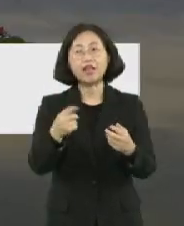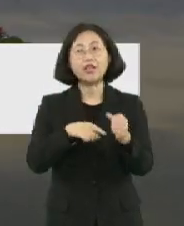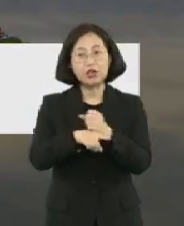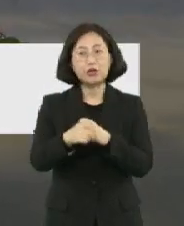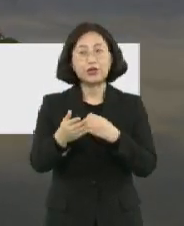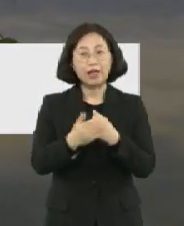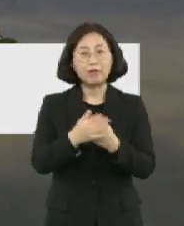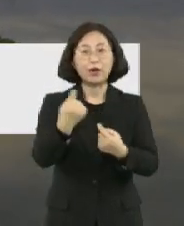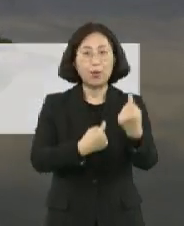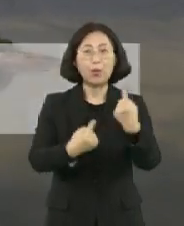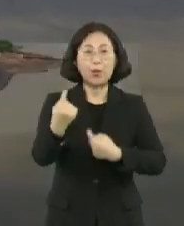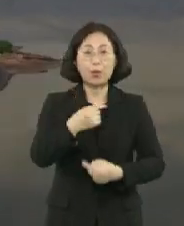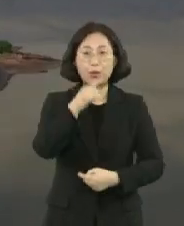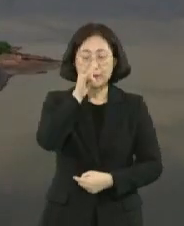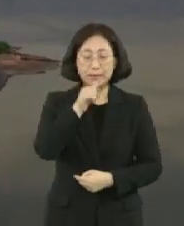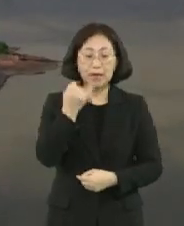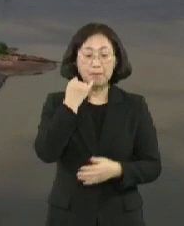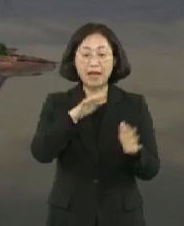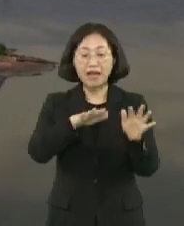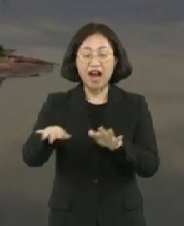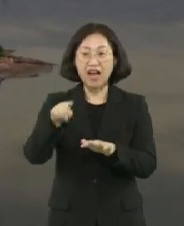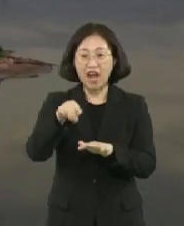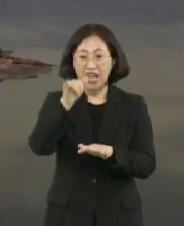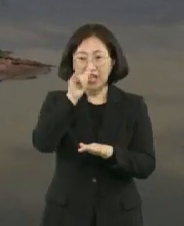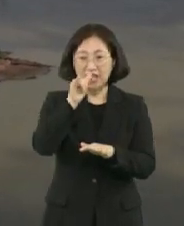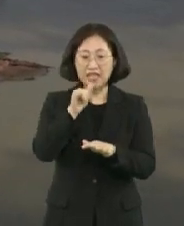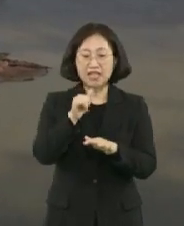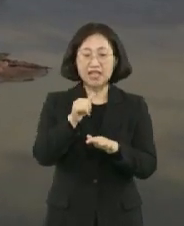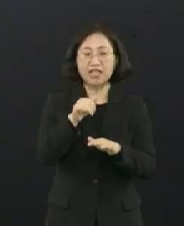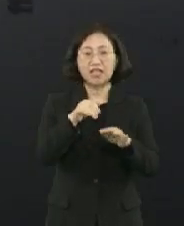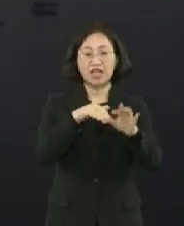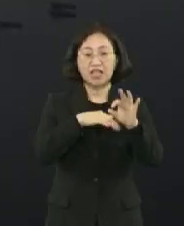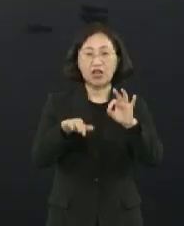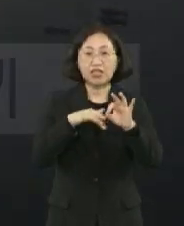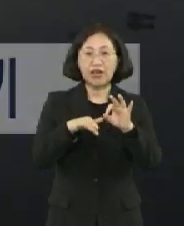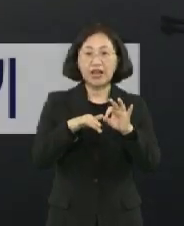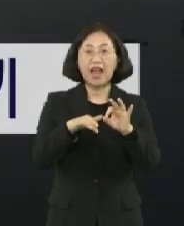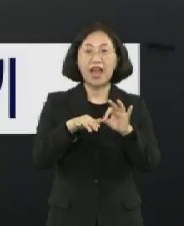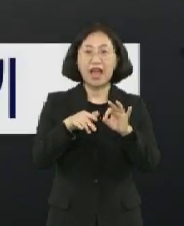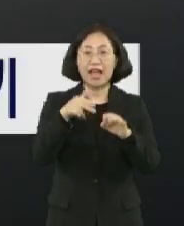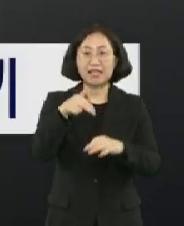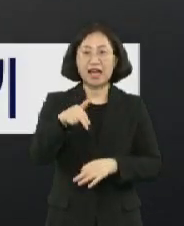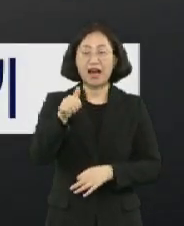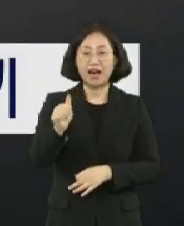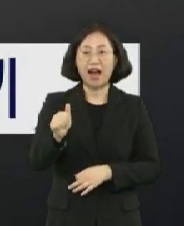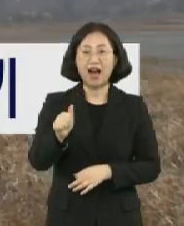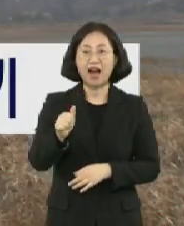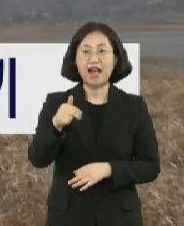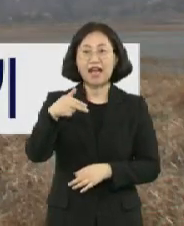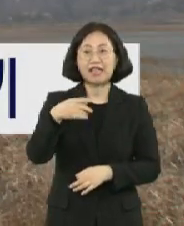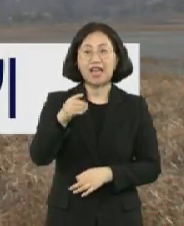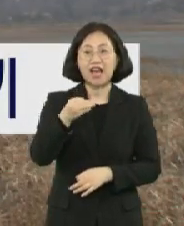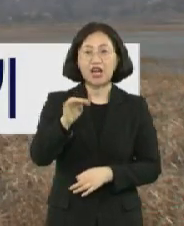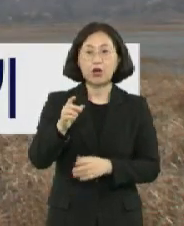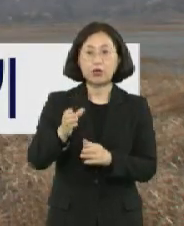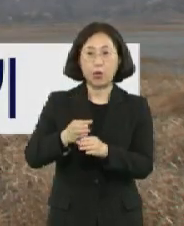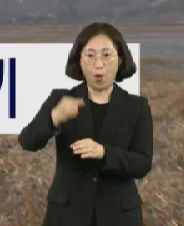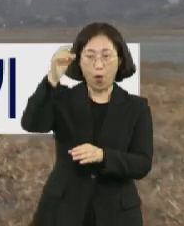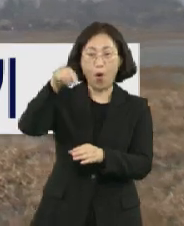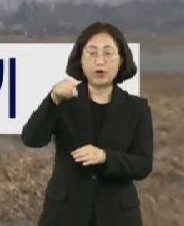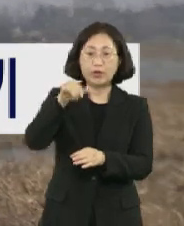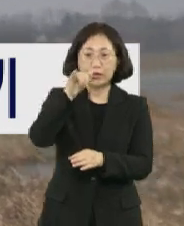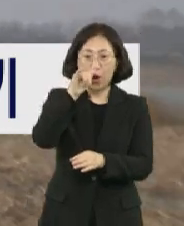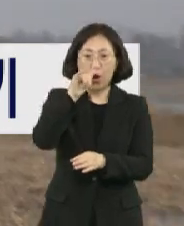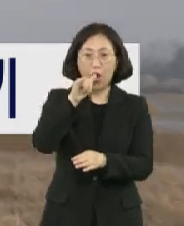visit. 바닷가에 우뚝 선 서천의 자강제련소. 일제 대동아 전쟁 전진 기지로 활용되다